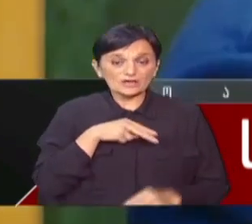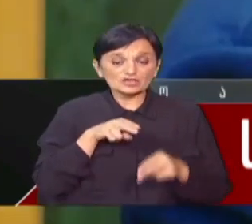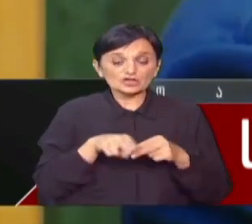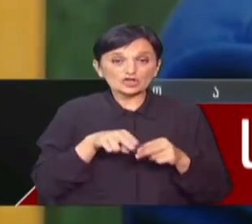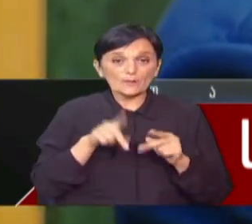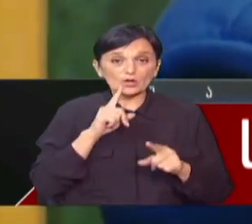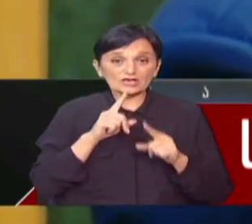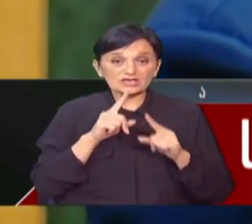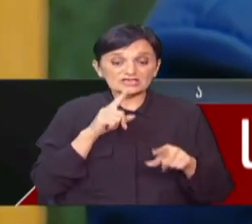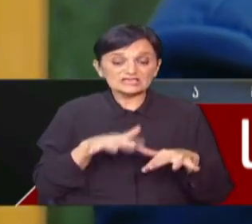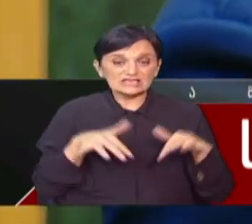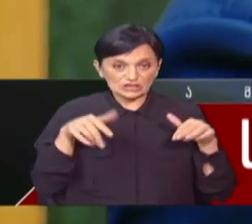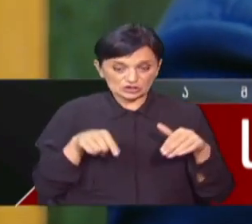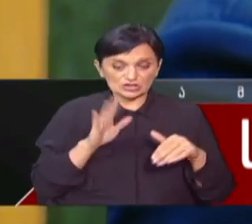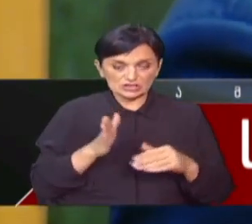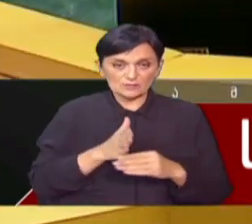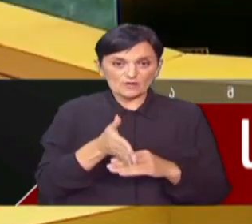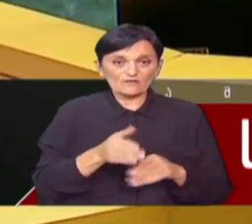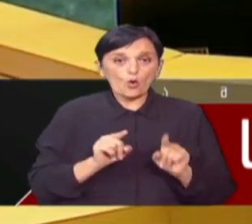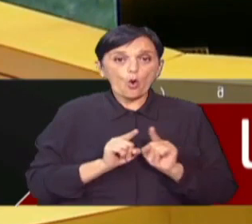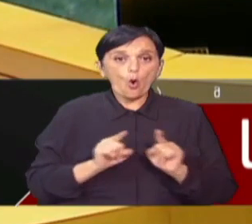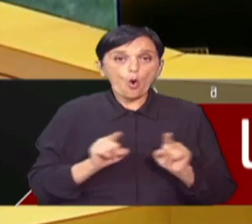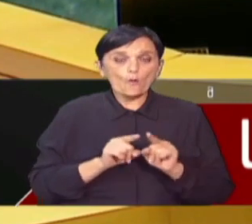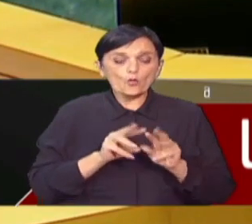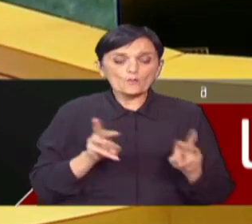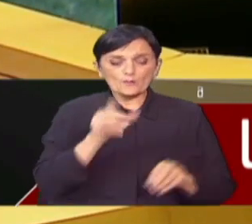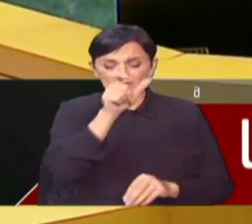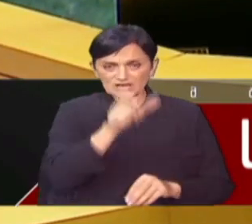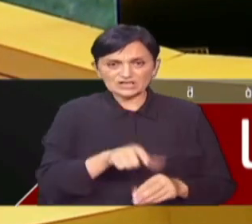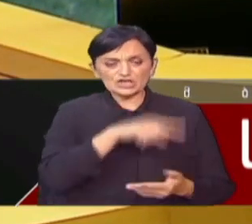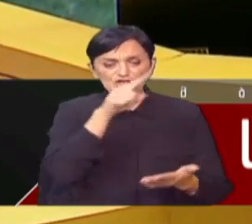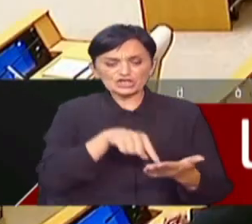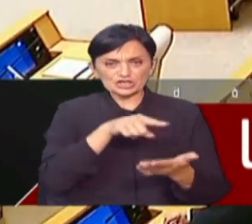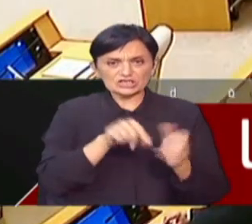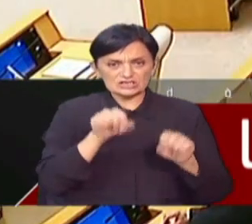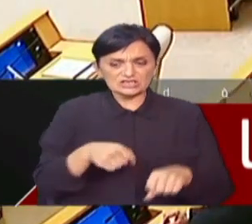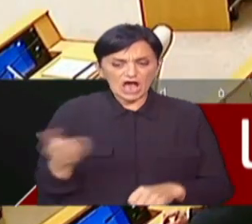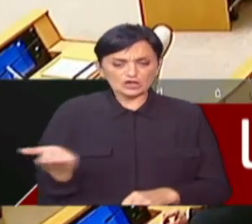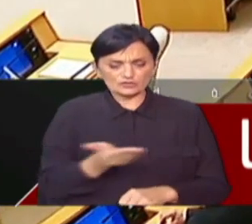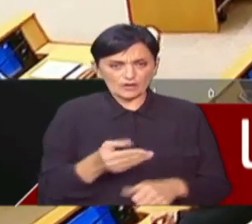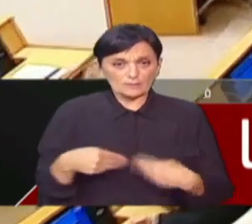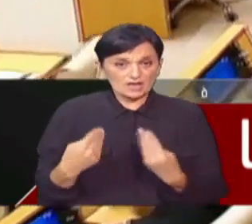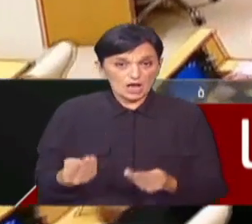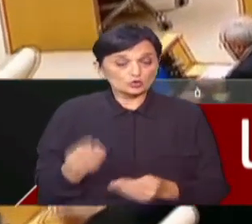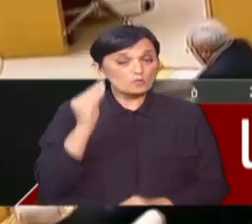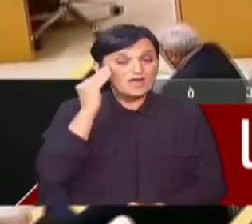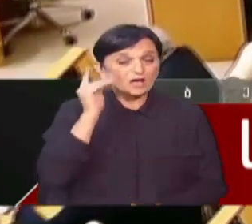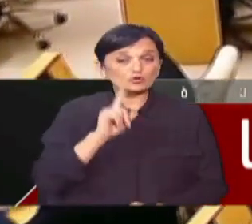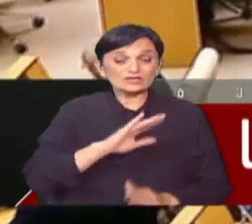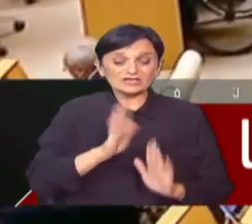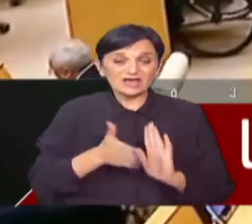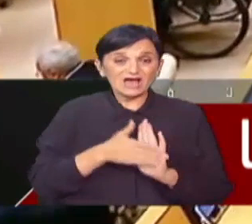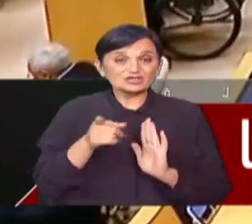საშემოდგომო სესიის ფარგლებში მივა და ოპოზიციას მინისტრისთვის ყველა კითხვის დასმის საშუალება მიეცემა. თუმცა მიაჩნიათ, რომ